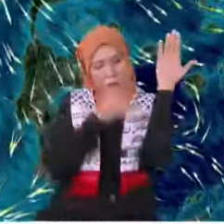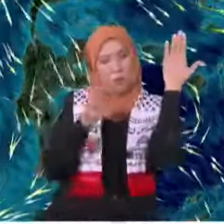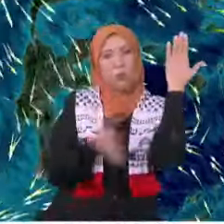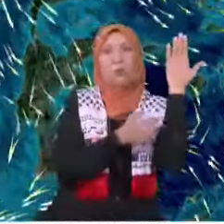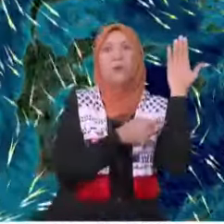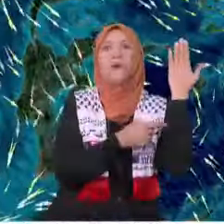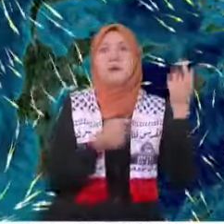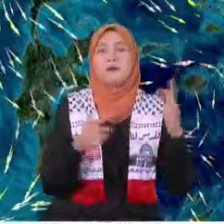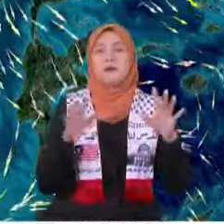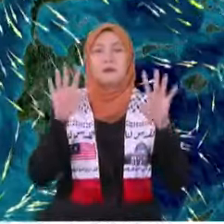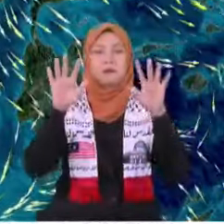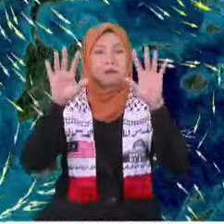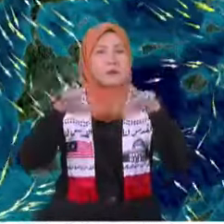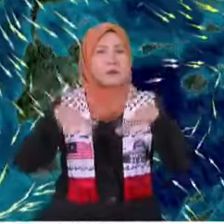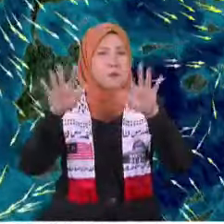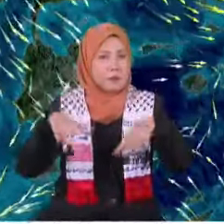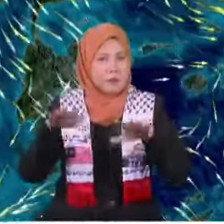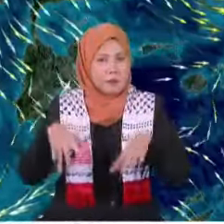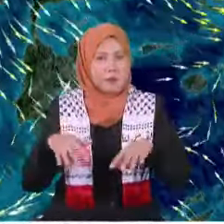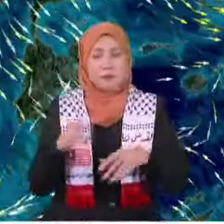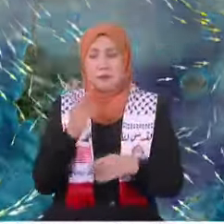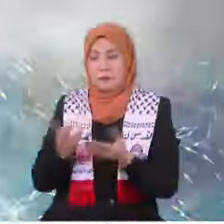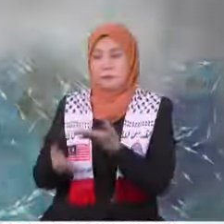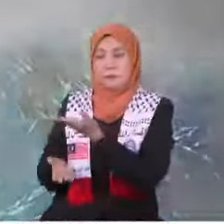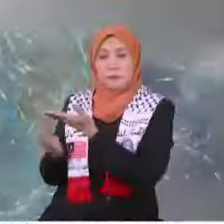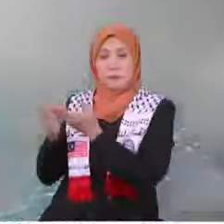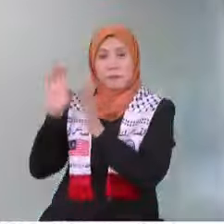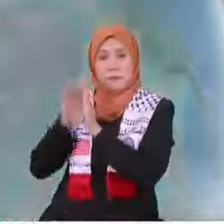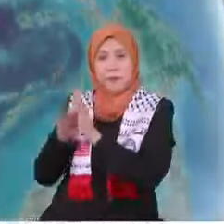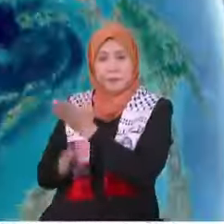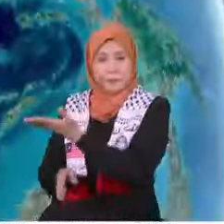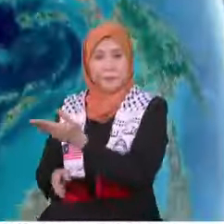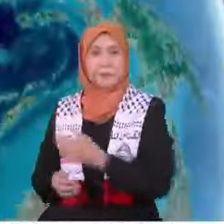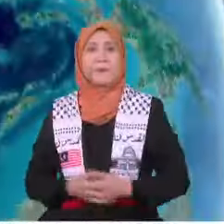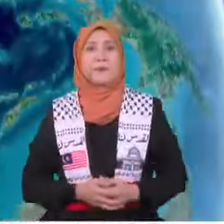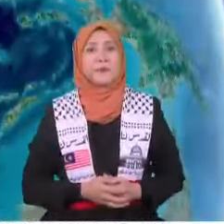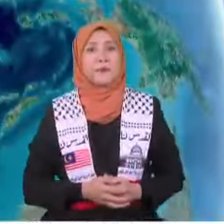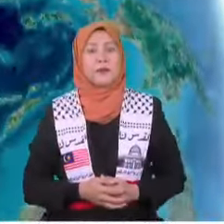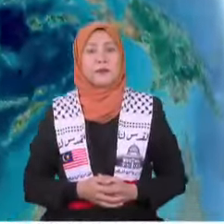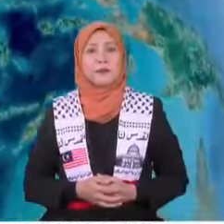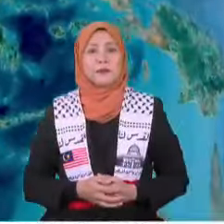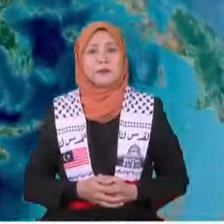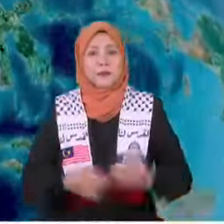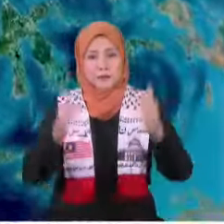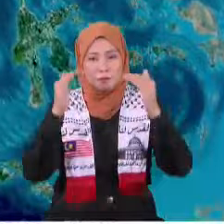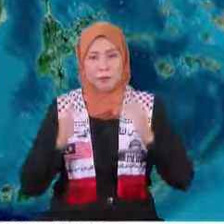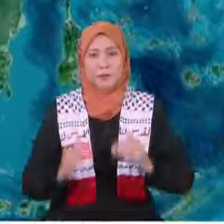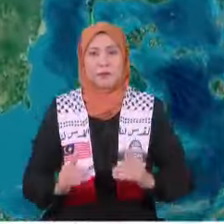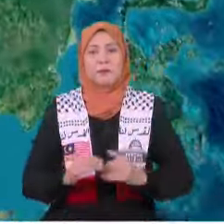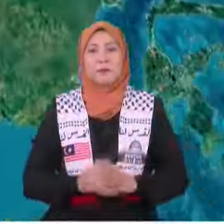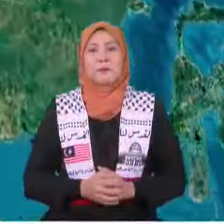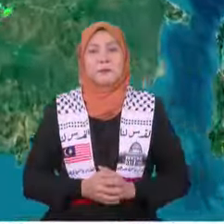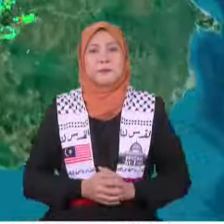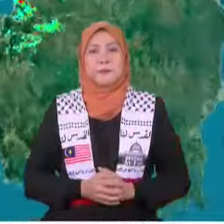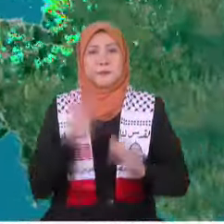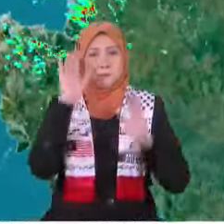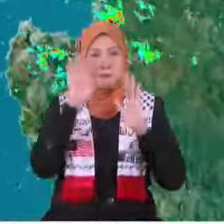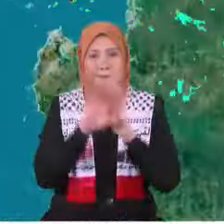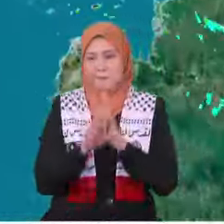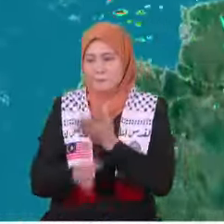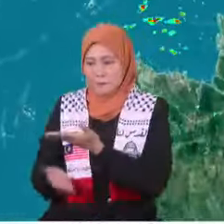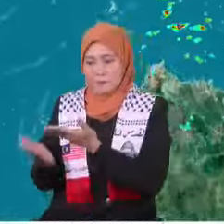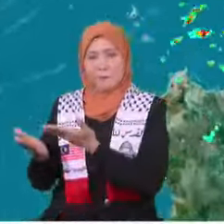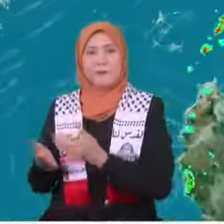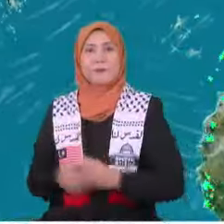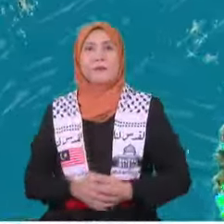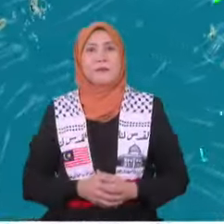lembap, dan keadaan ini dapat dilihat dengan lebih terperinci melalui paparan gemerada. Baik, seterusnya kita balik ke paparan gemerada bagi melihat keadaan cuaca semasa.